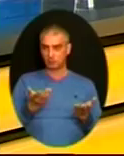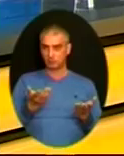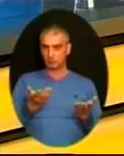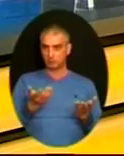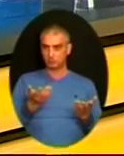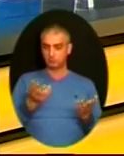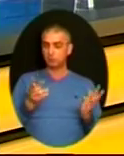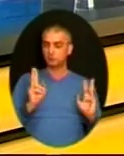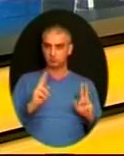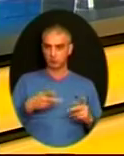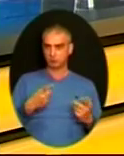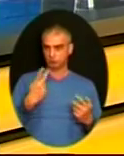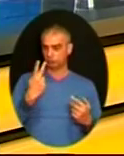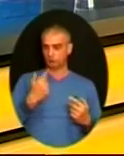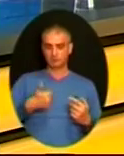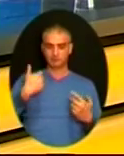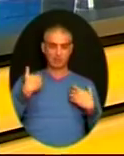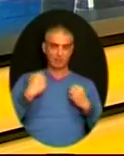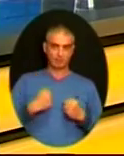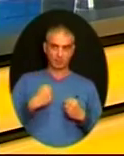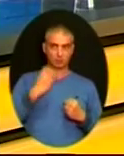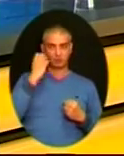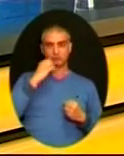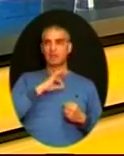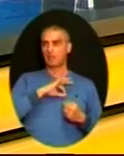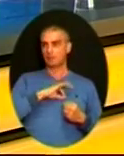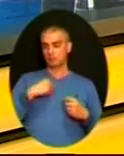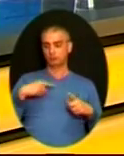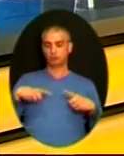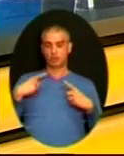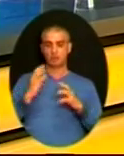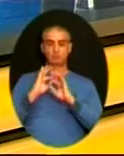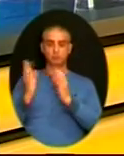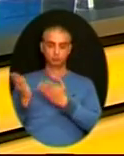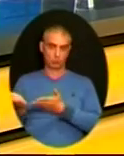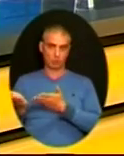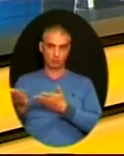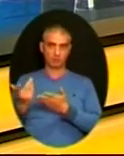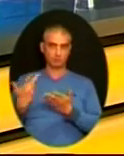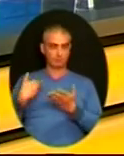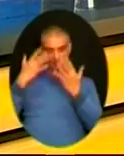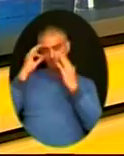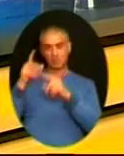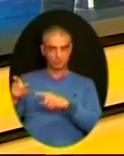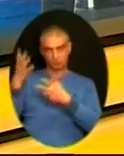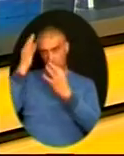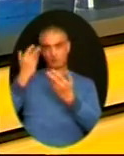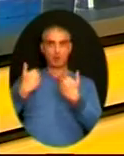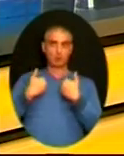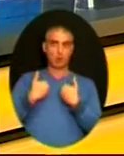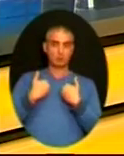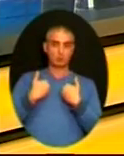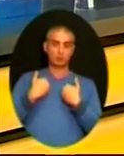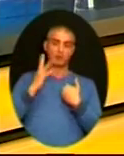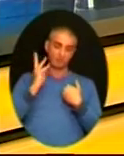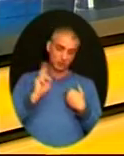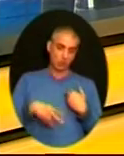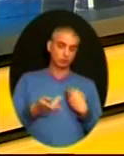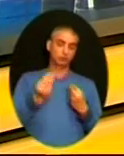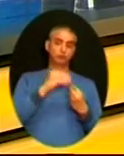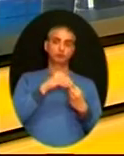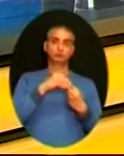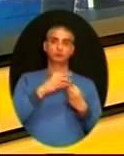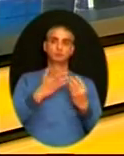יש כאן שני שרי ביטחון, יש ליברמן שאנחנו חיים איתו מצוין ומעריכים אותו והוא מעריך אותנו, אבל יש